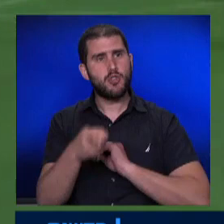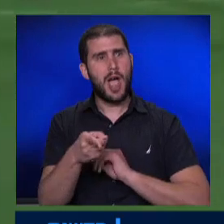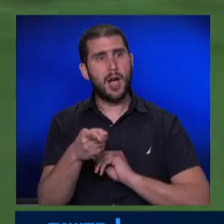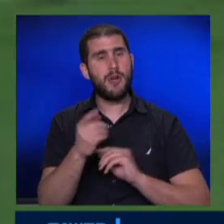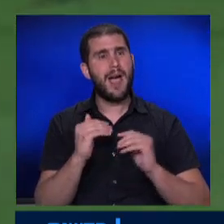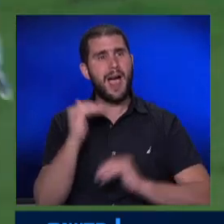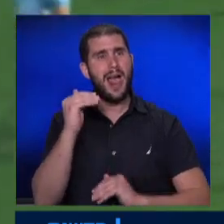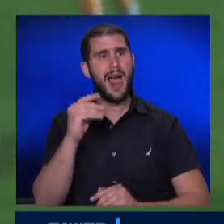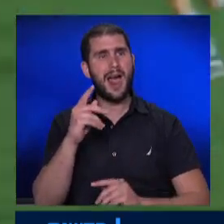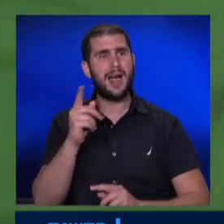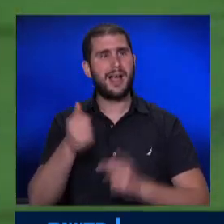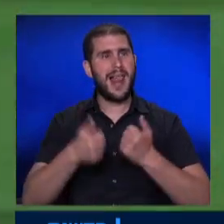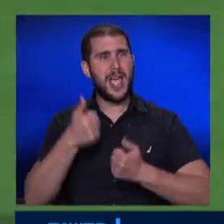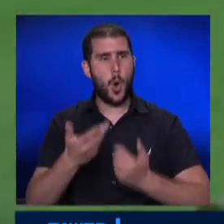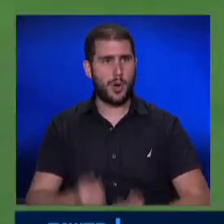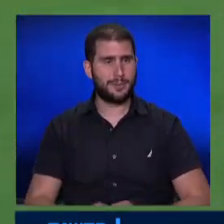שהעלה אותנו ליורו.